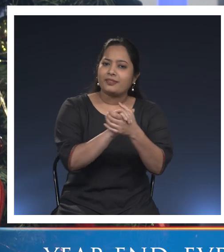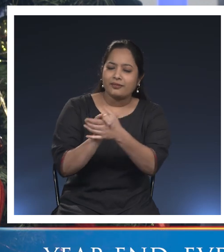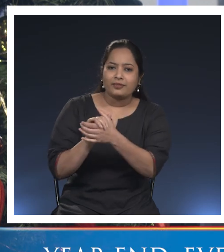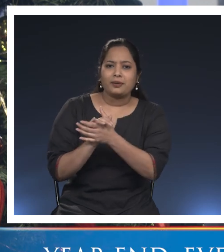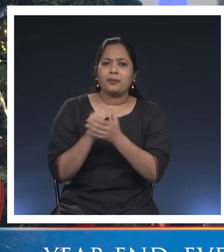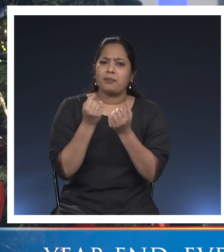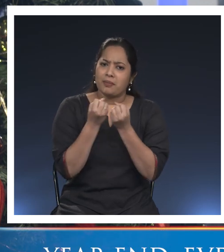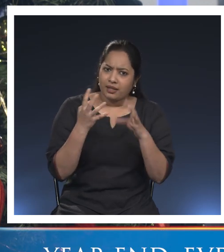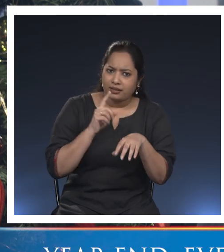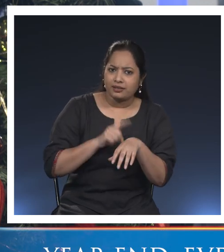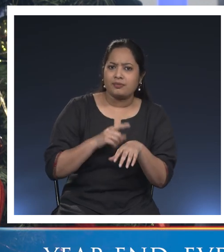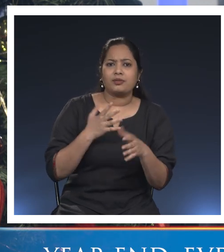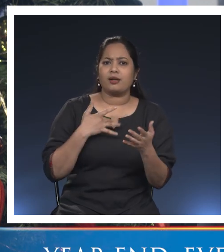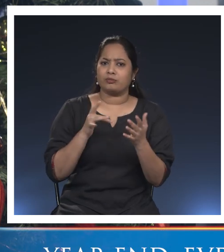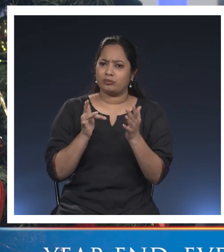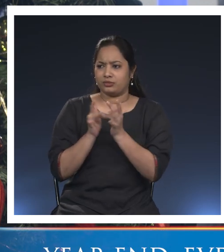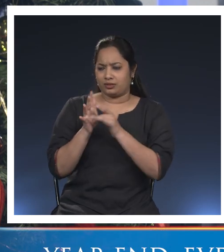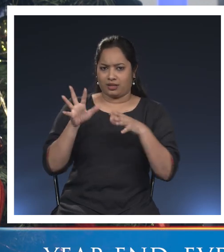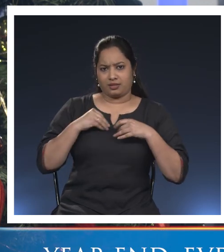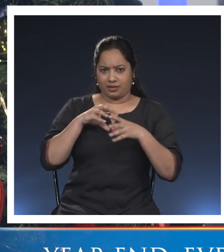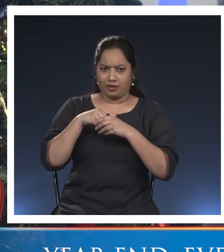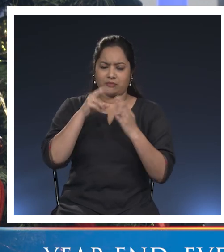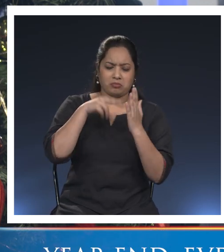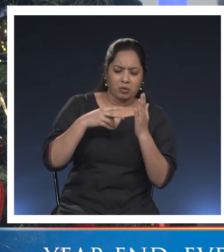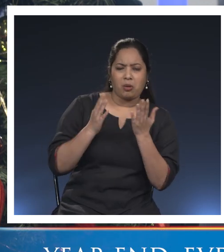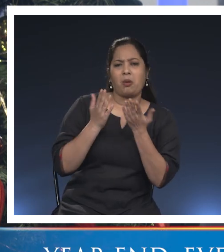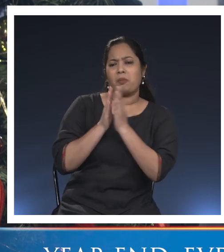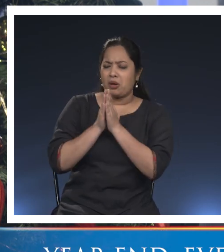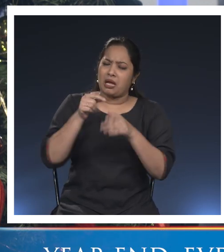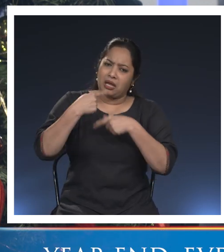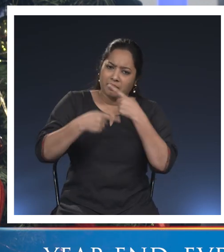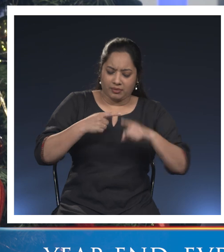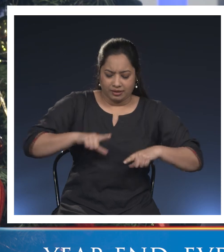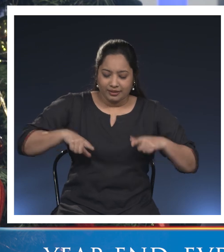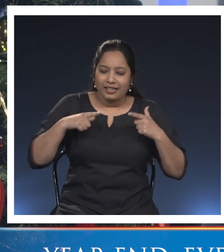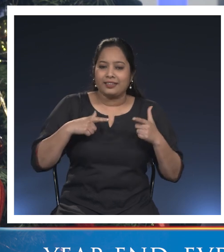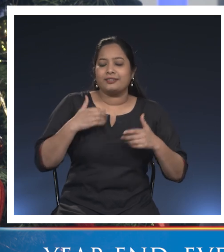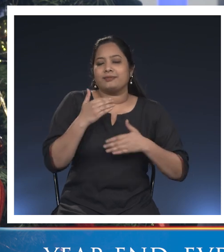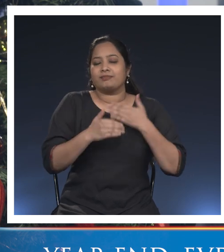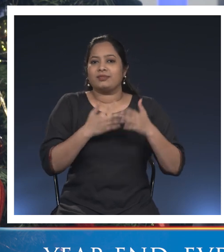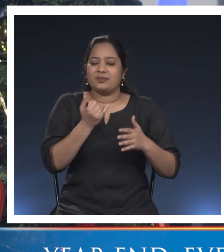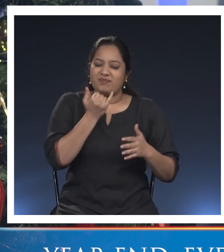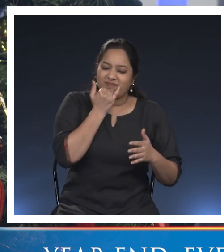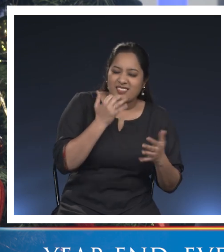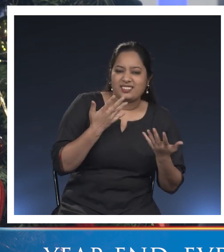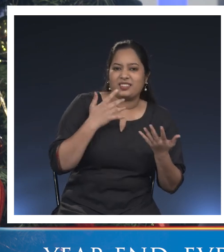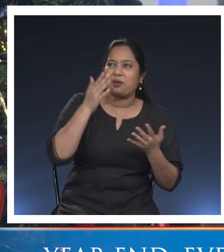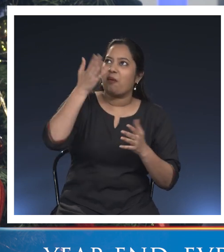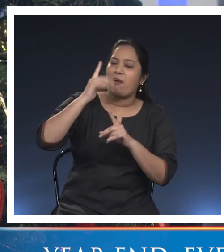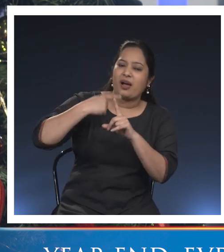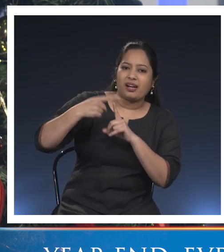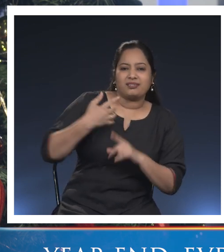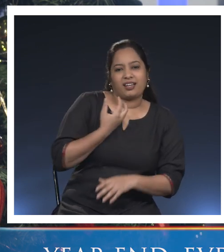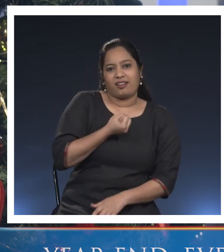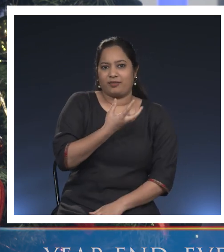जी हाँ प्रियो, कई बार मसीह के माहौल में, आराधना के माहौल में रहते हुए भी मैं और आप अपने जीवन में कुछ ऐसा कर रहे होते हैं जो प्रभु को